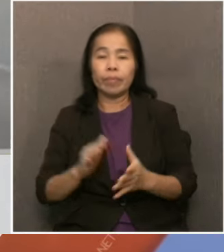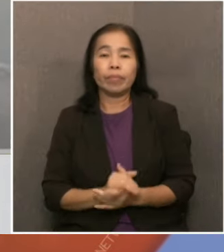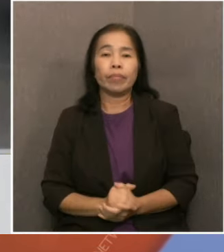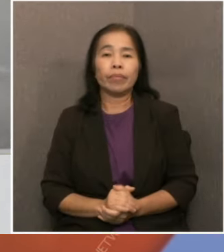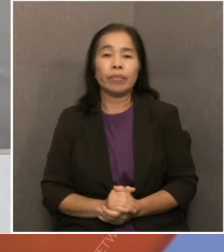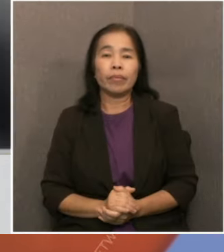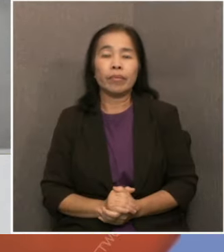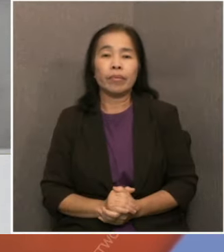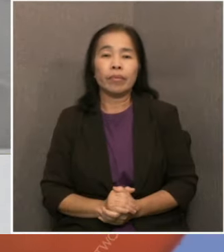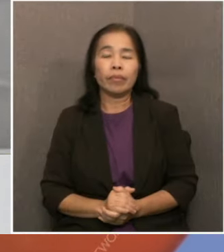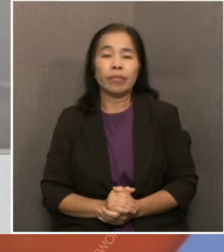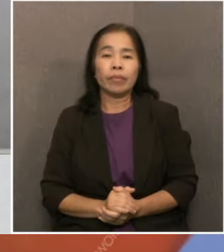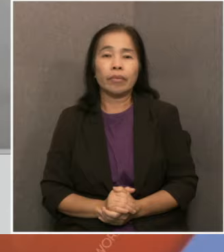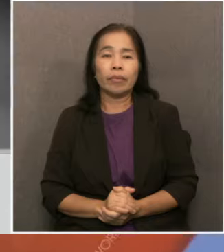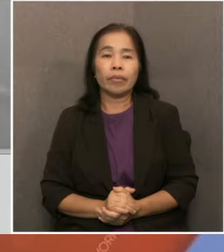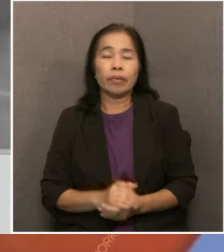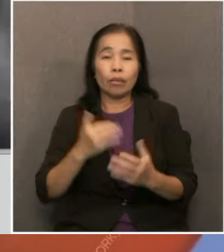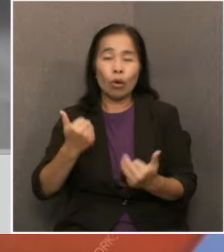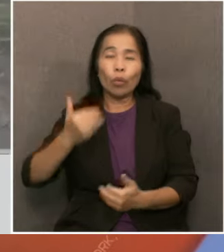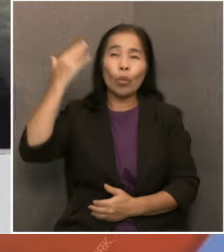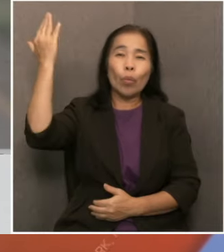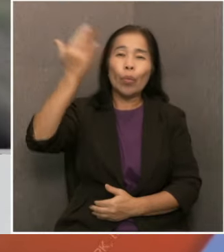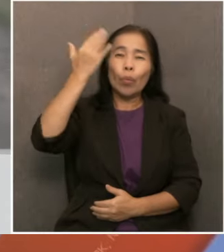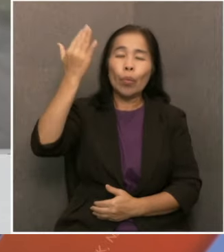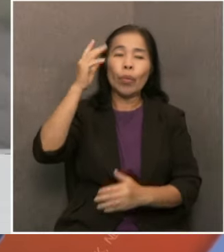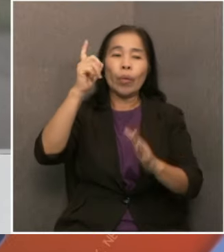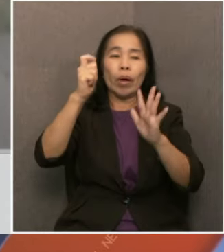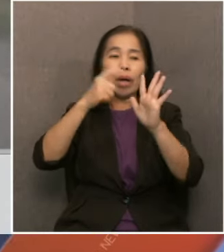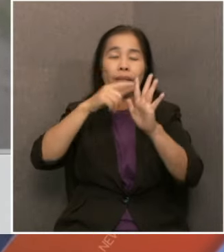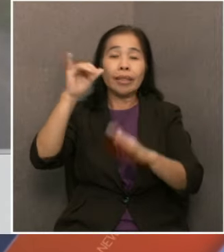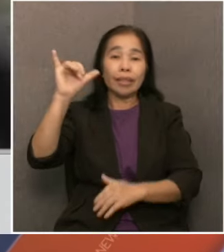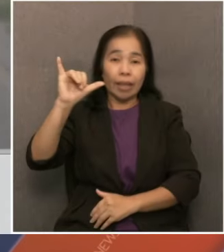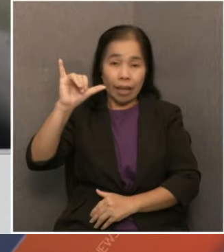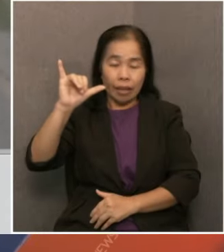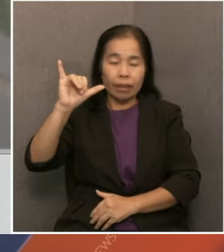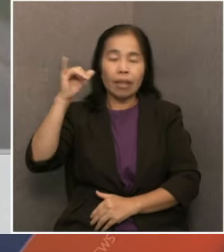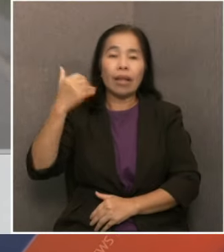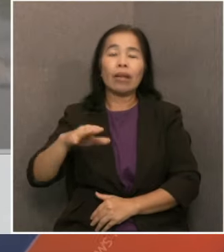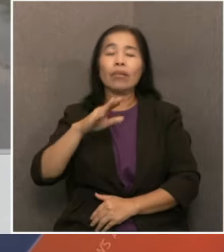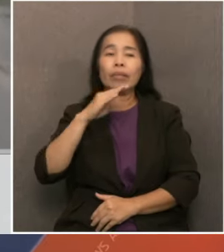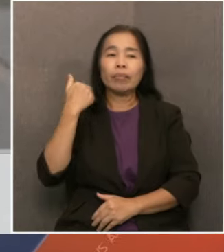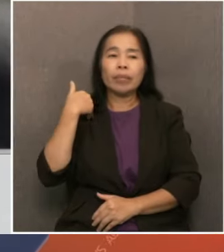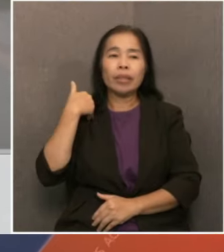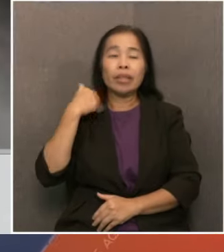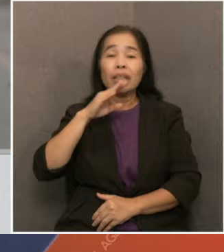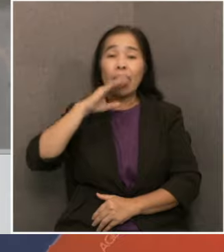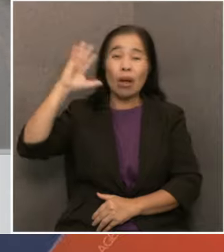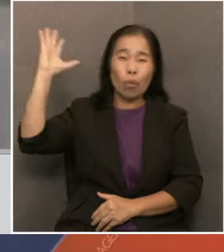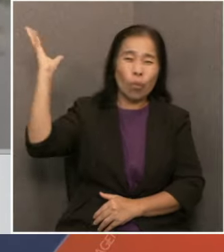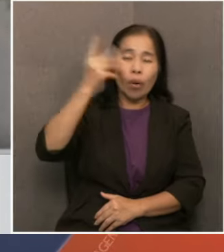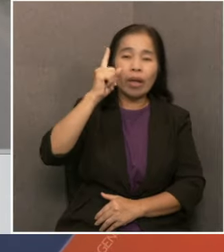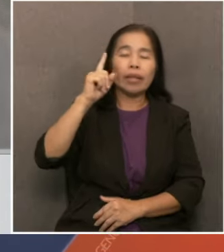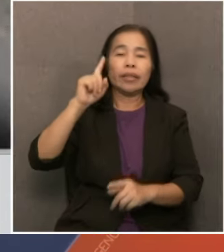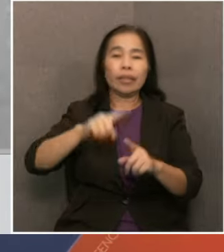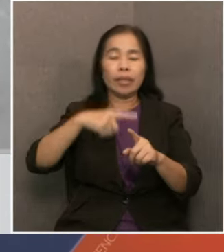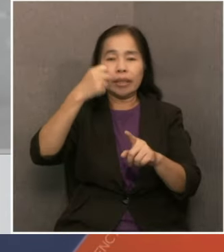เลนอนว่า รนย้ายไมเข้ามับที่ผลเลยเพราะั้เขาจะเข่ามาก็คือ หนักที่สุดเ cookies ช่วงจุราพ